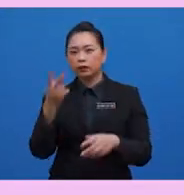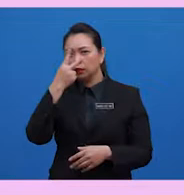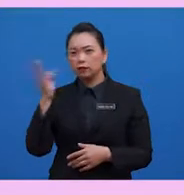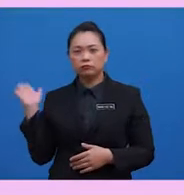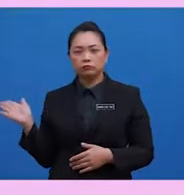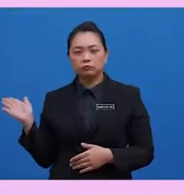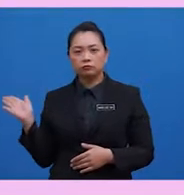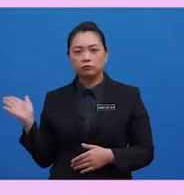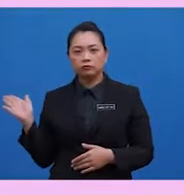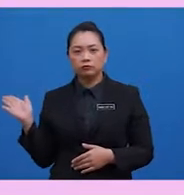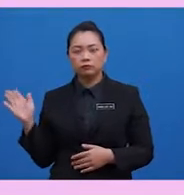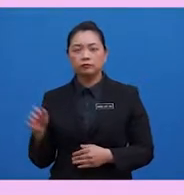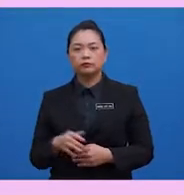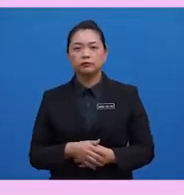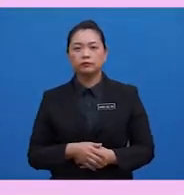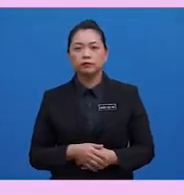yang dipaparkan?